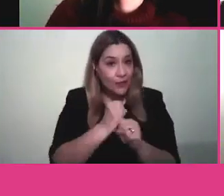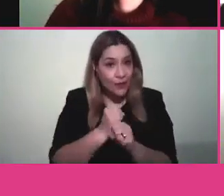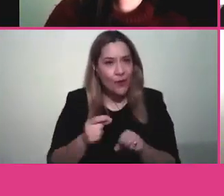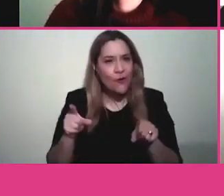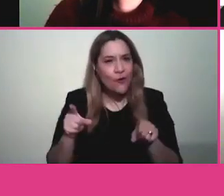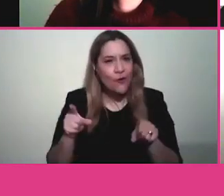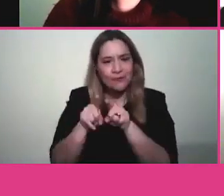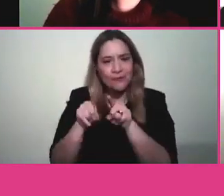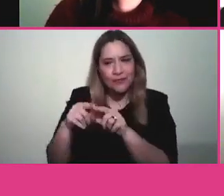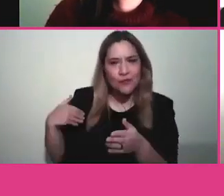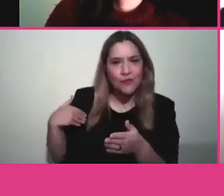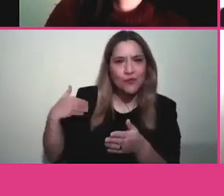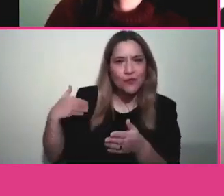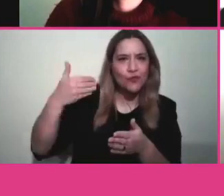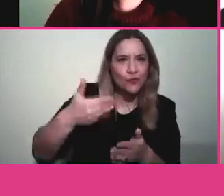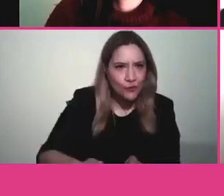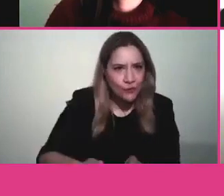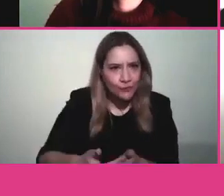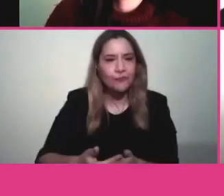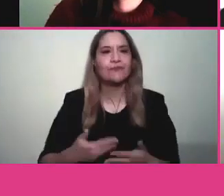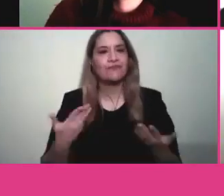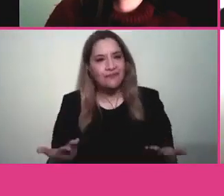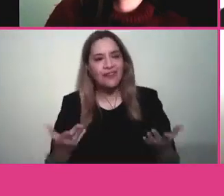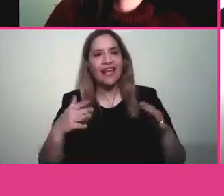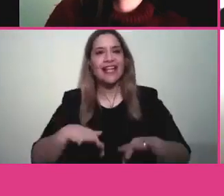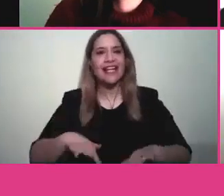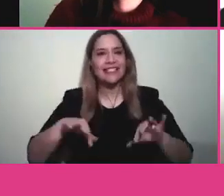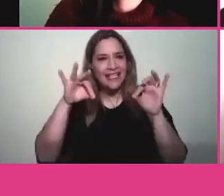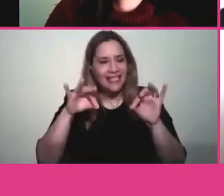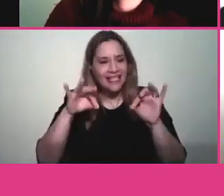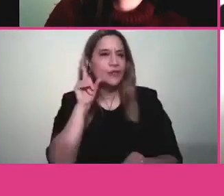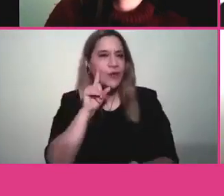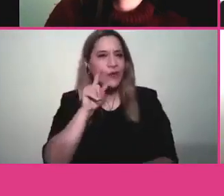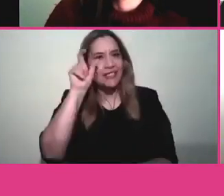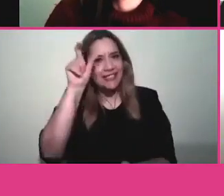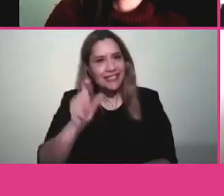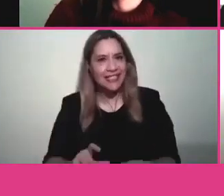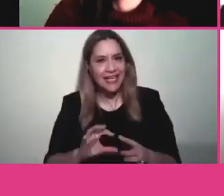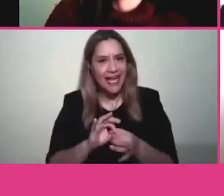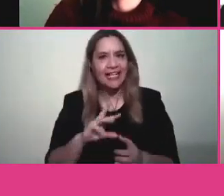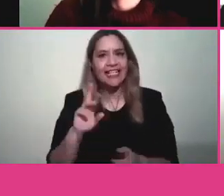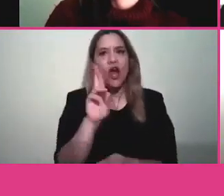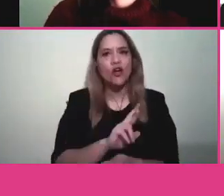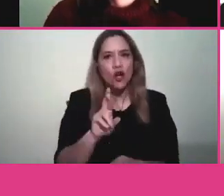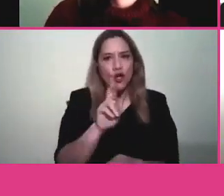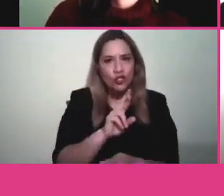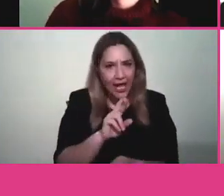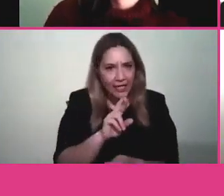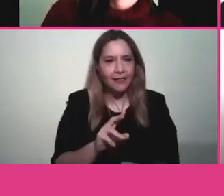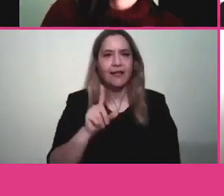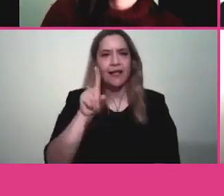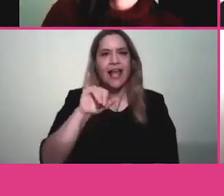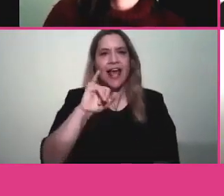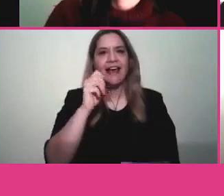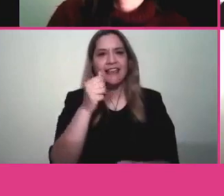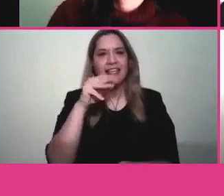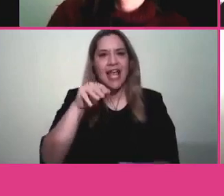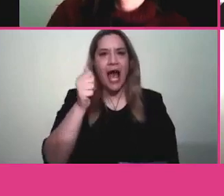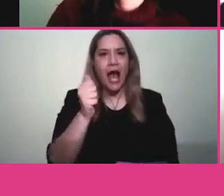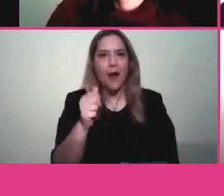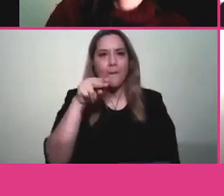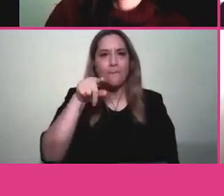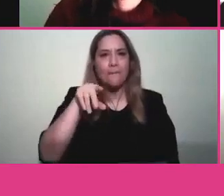μαζί. Και θα ξεκινήσω από τη συνεργάτη μας Ροξάνη Διαμαντούδη από το